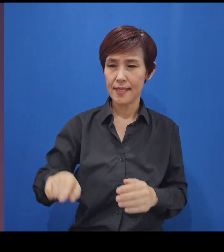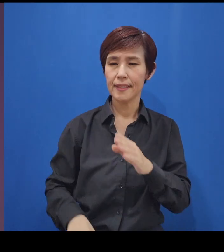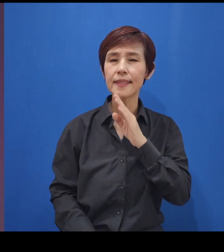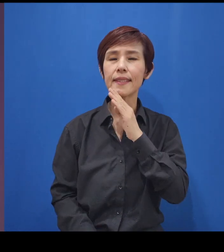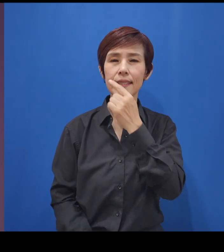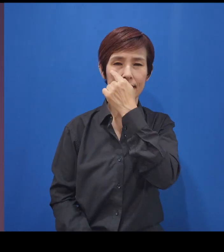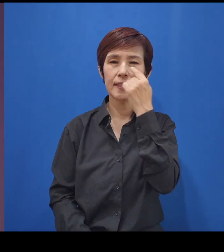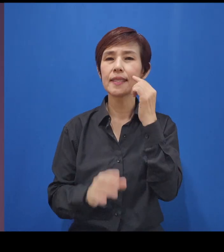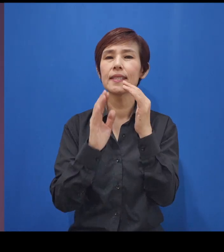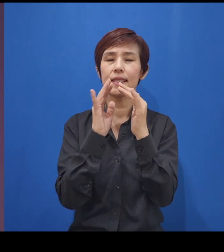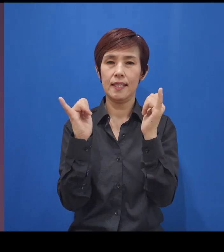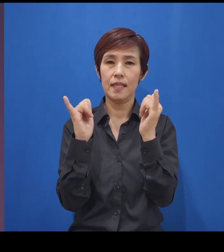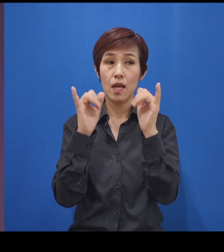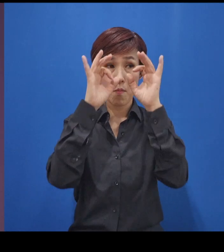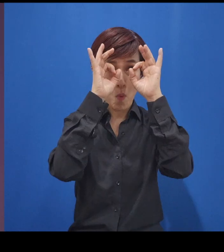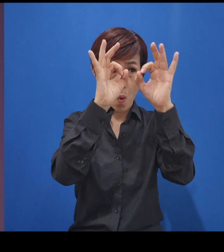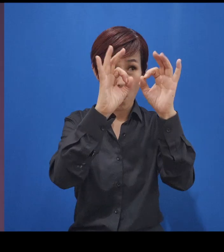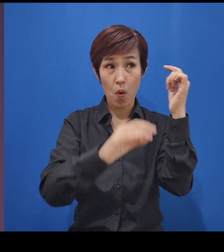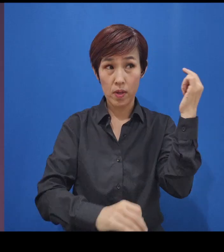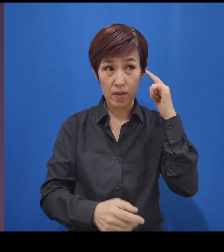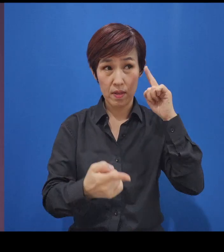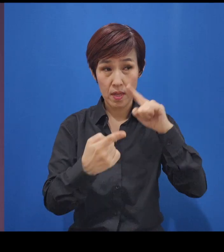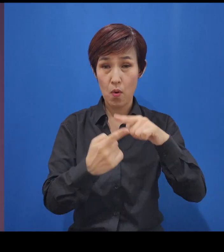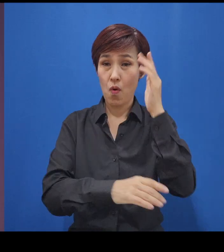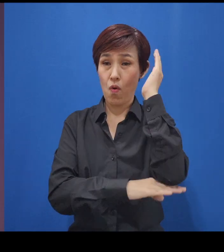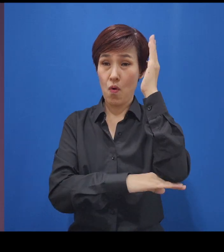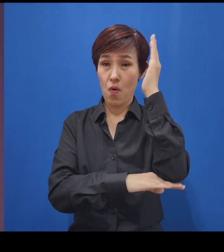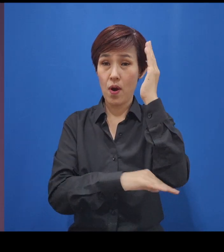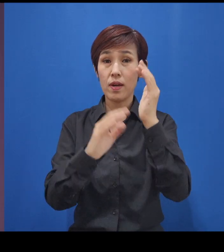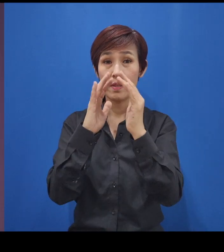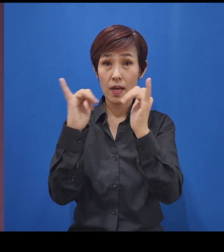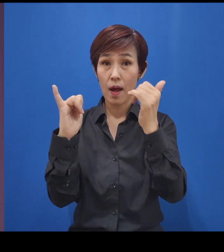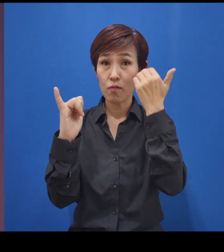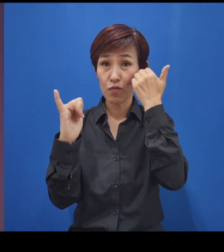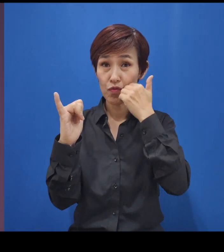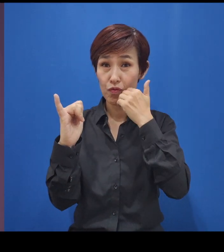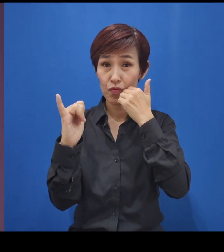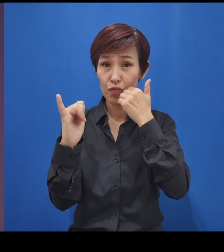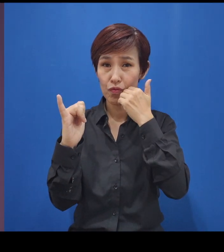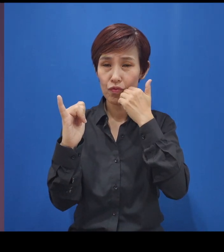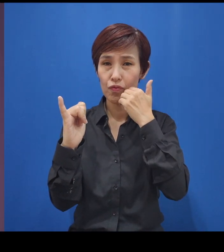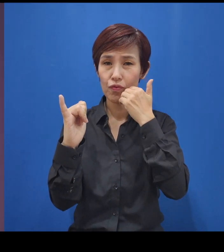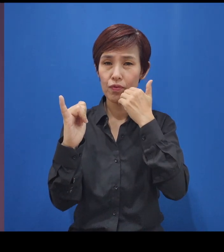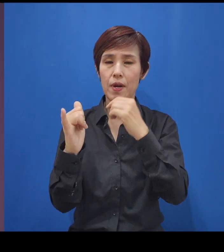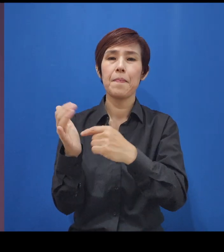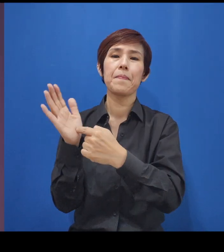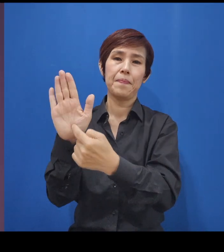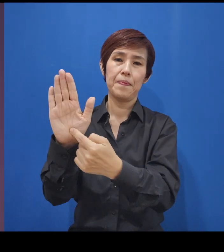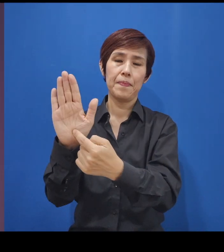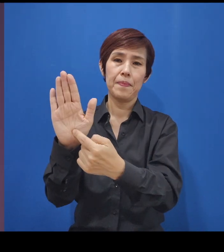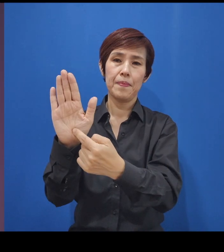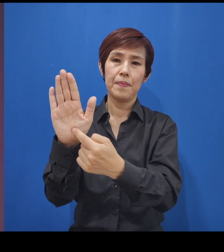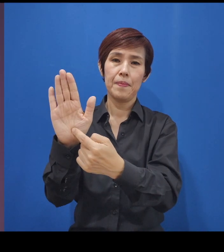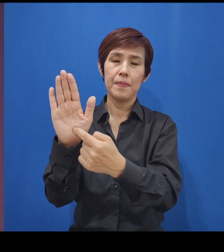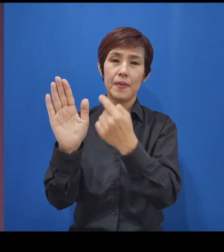진짜 증인, 보고 들은 것을 말해줄 수 있는 사람, 그 제한을 단 거예요. 그래서 증인의 삶을